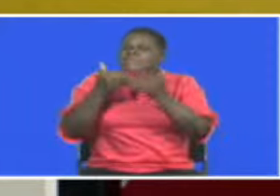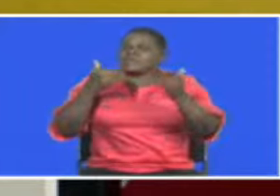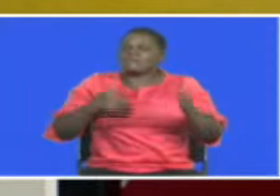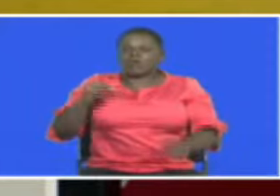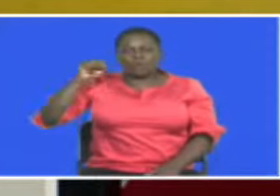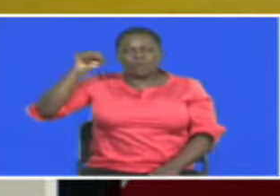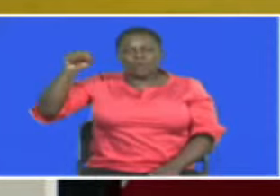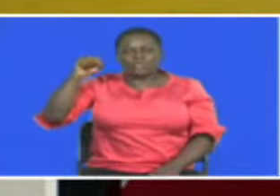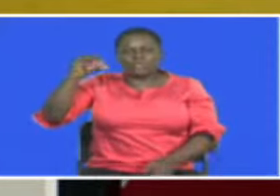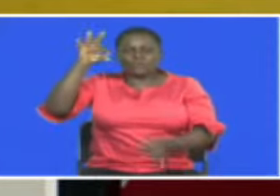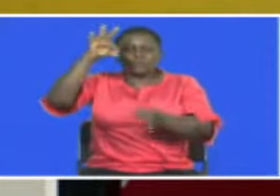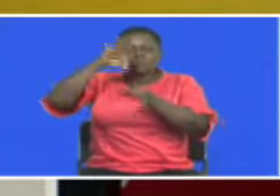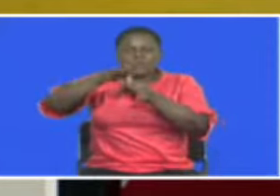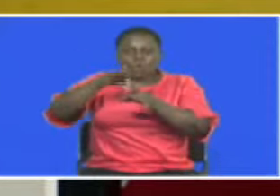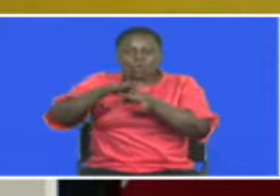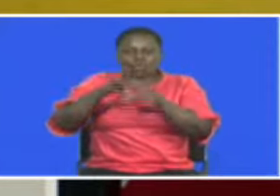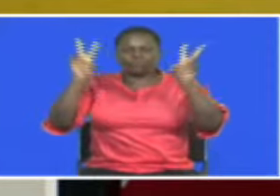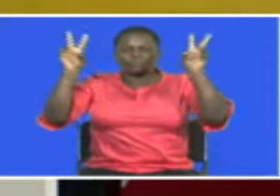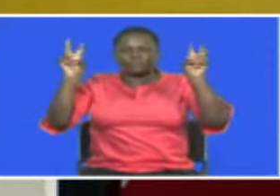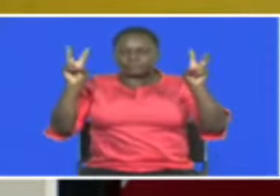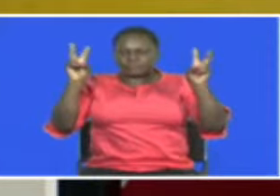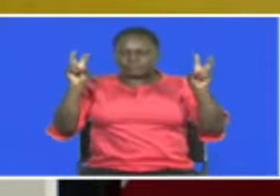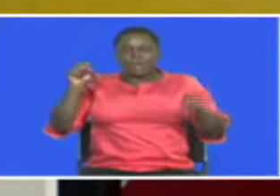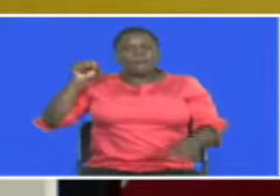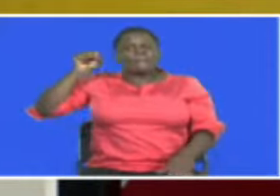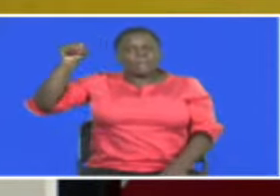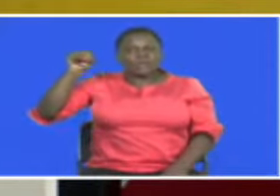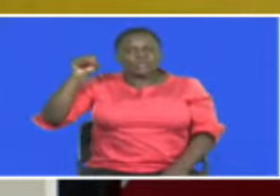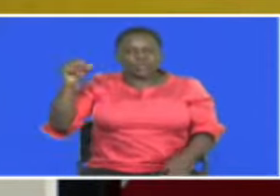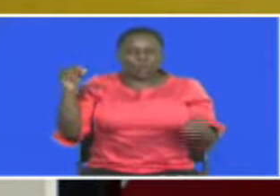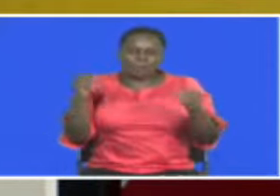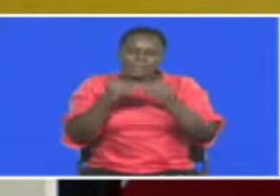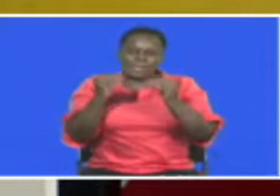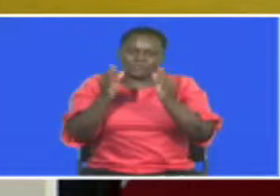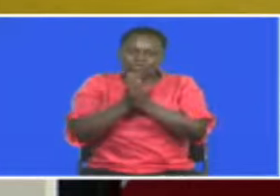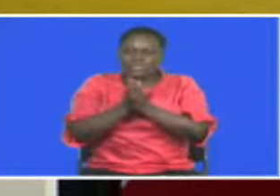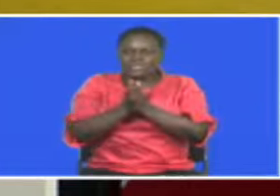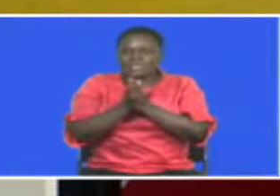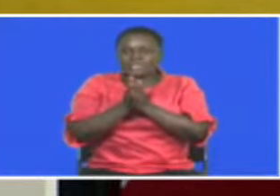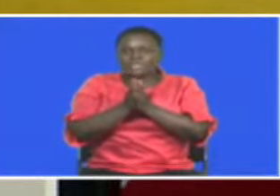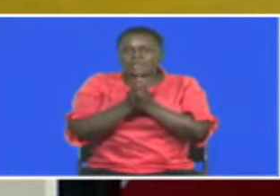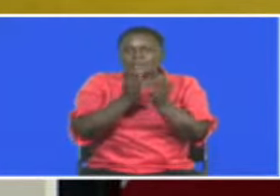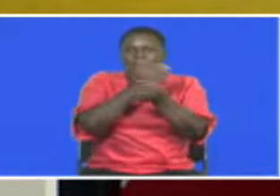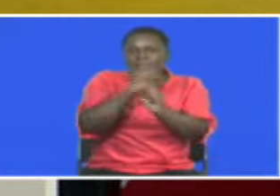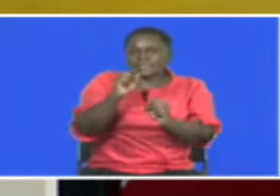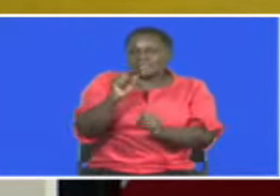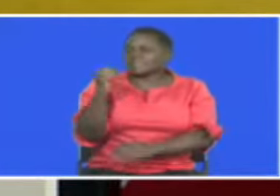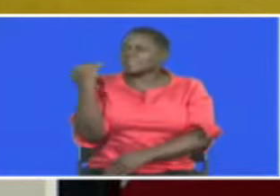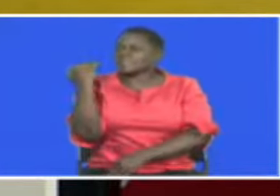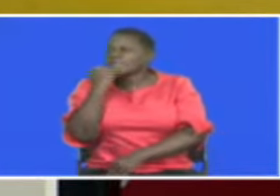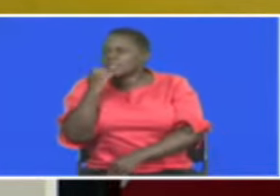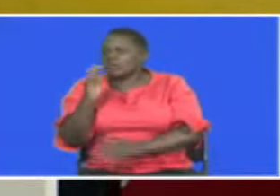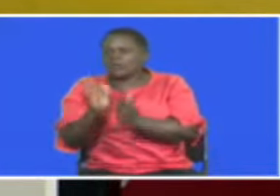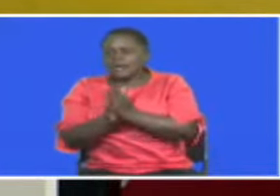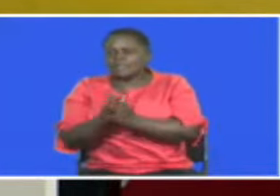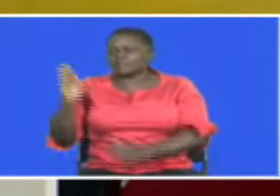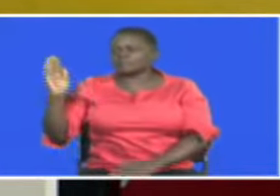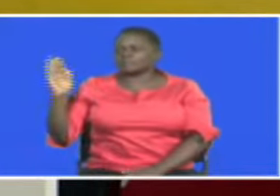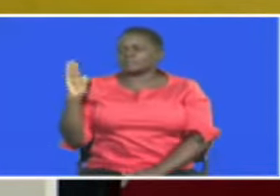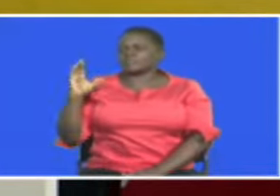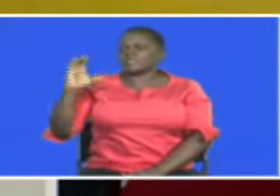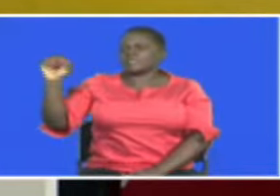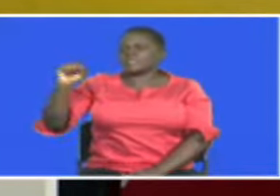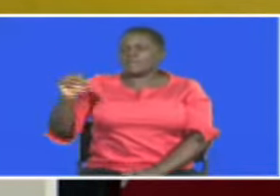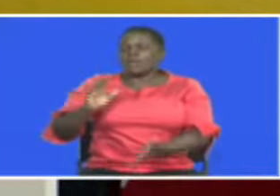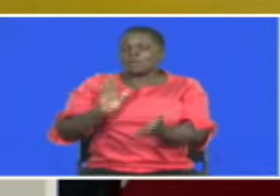wanasiasa kupiga kura kwa mswada huo wanasiasa walikutana na Rais ghashagwa Na waziri Wa usalama kithure Kiki